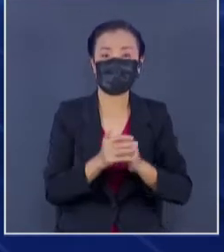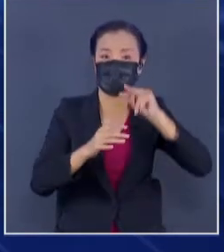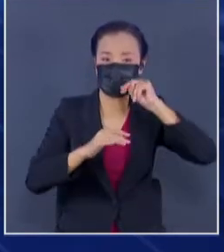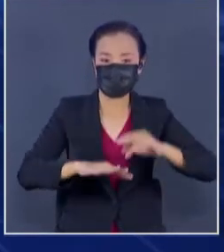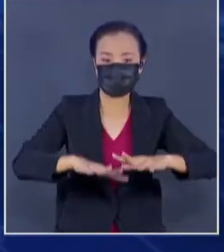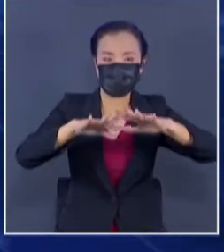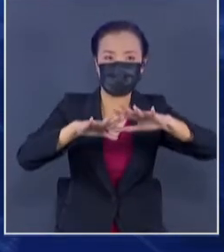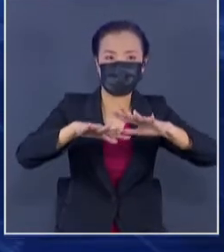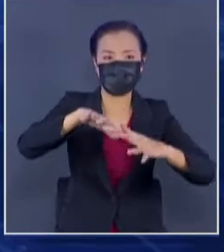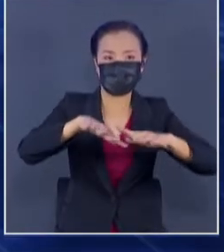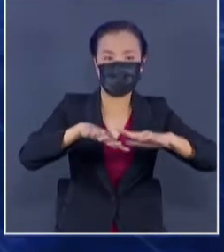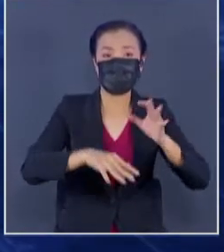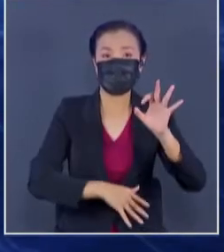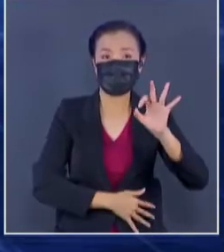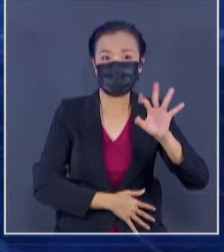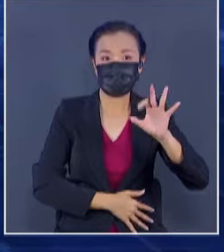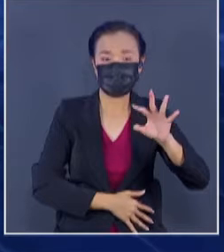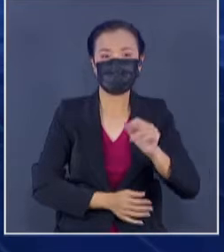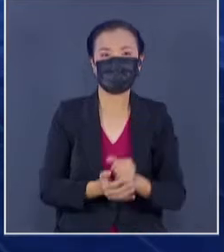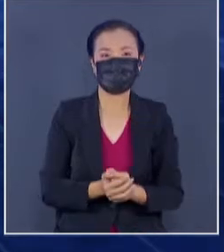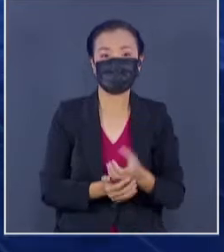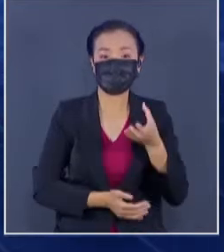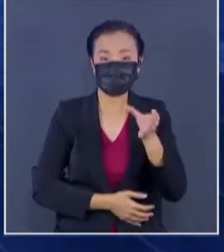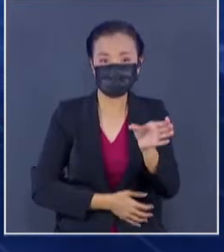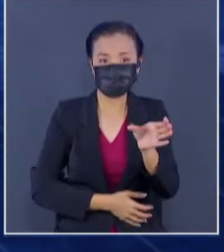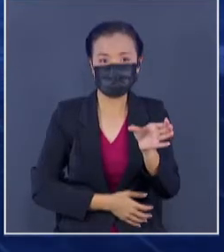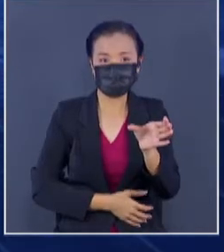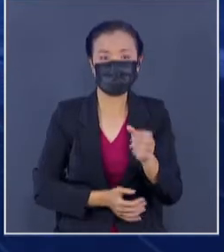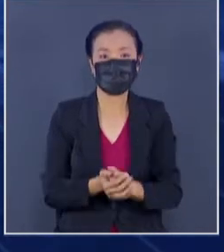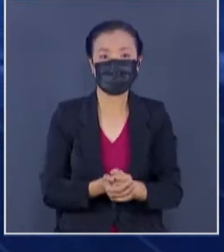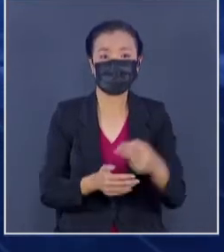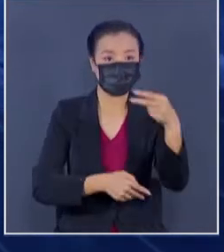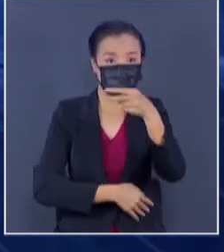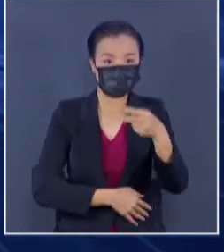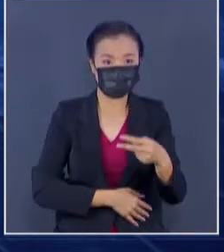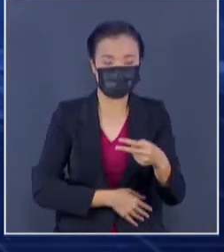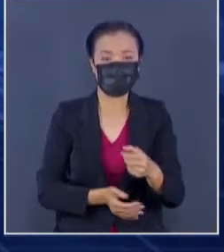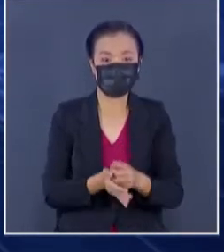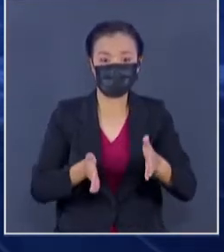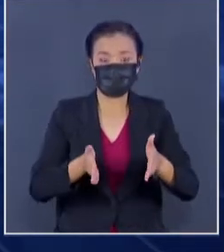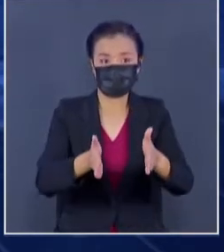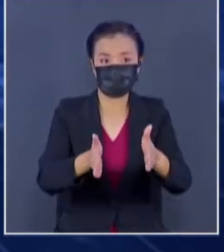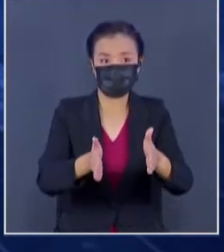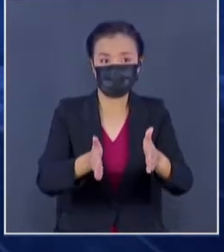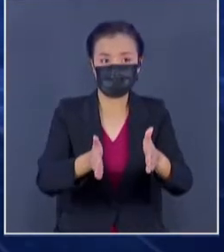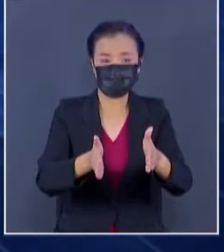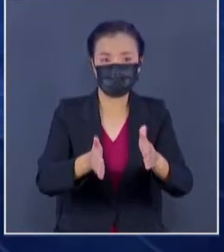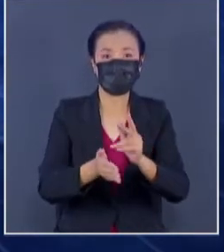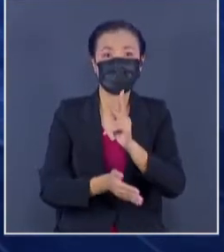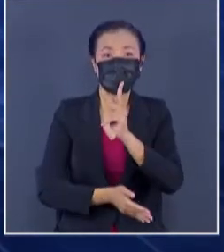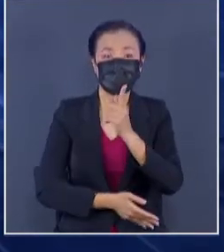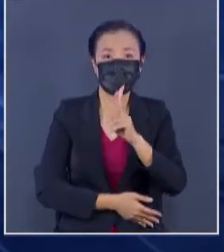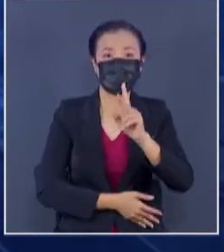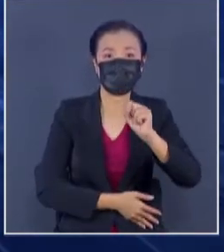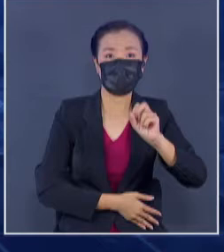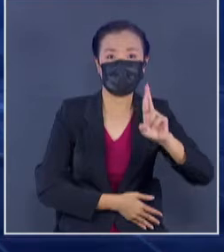ำท่วม Facebook ปฏิบัติการหมาเฝ้าบ้านนำมาโพสต์เอาไว้แล้วก็ระบุข้อความว่าถนนคสล.ค